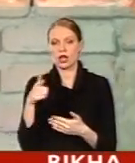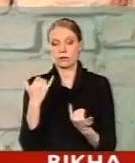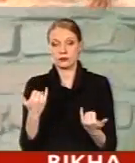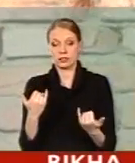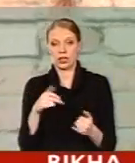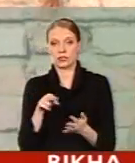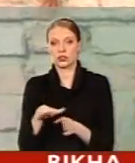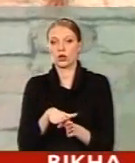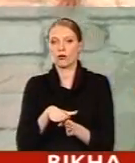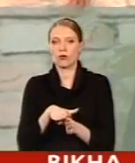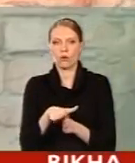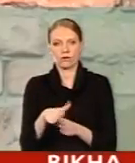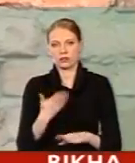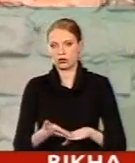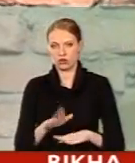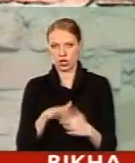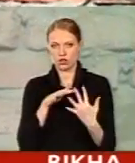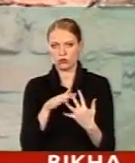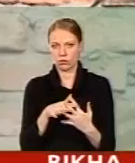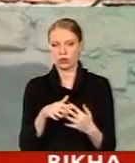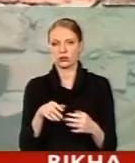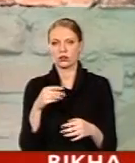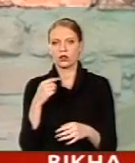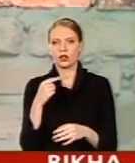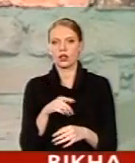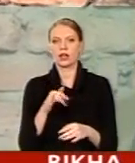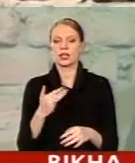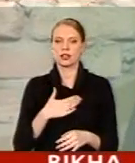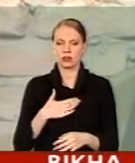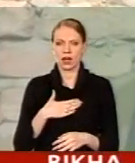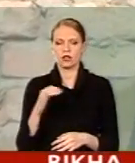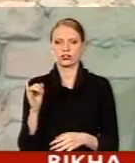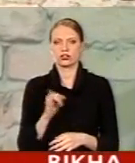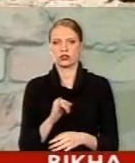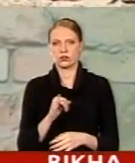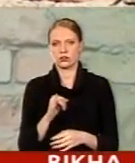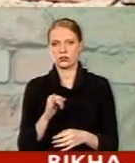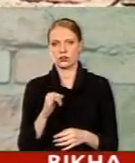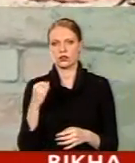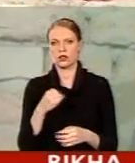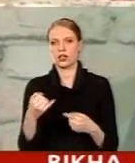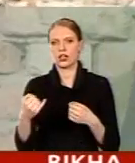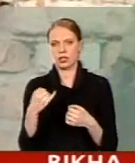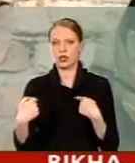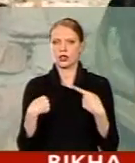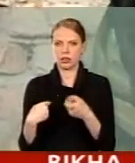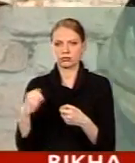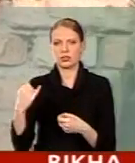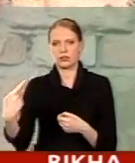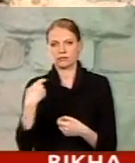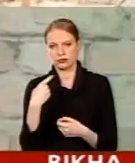повністю тяжеліший бой. Тут така місцевість, що тут і наші, і їхні. Перехресний вогонь. Да.